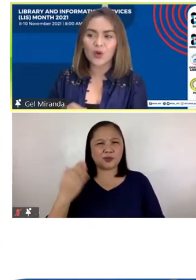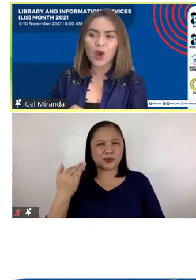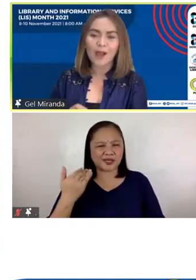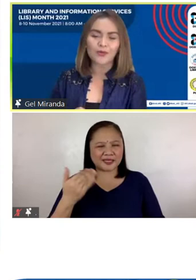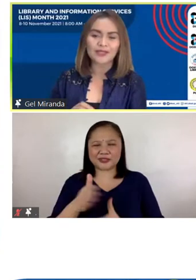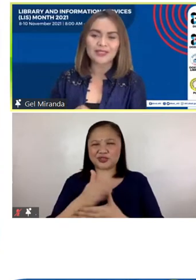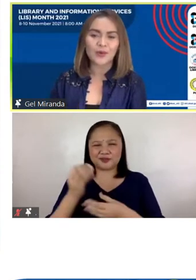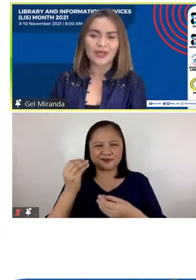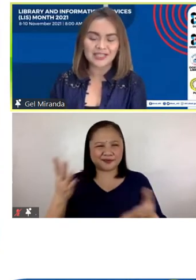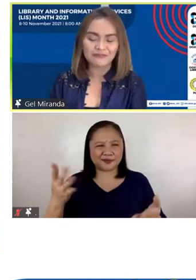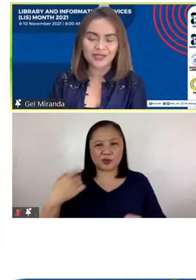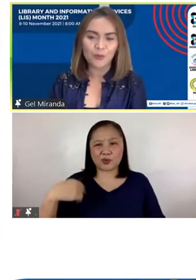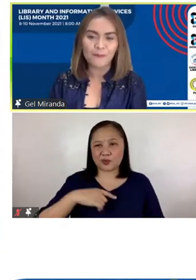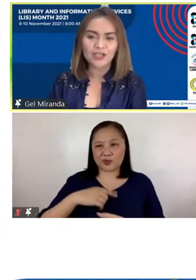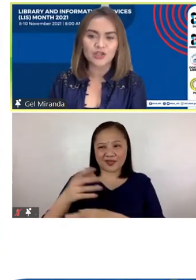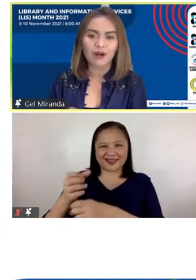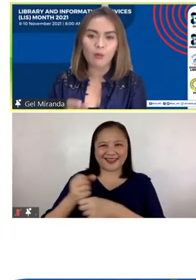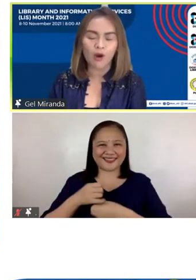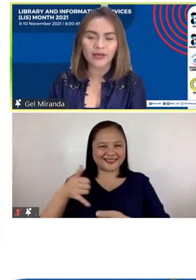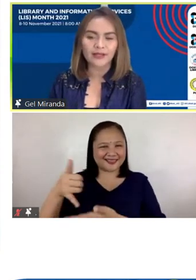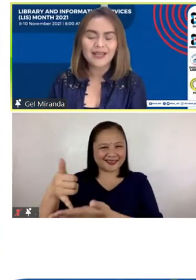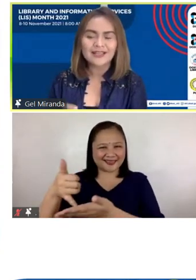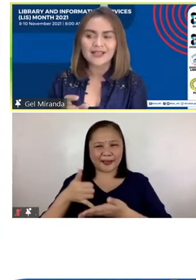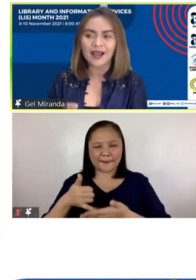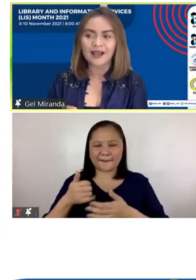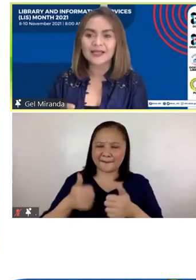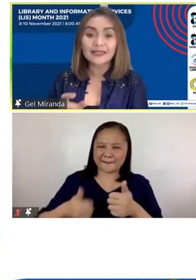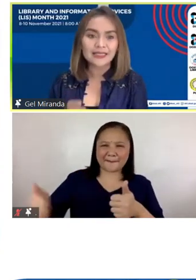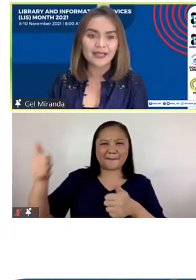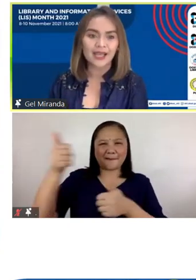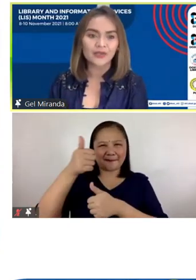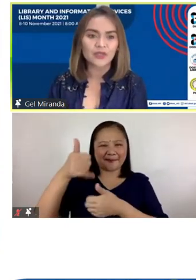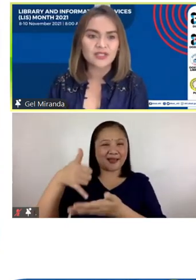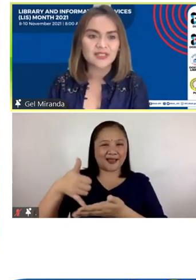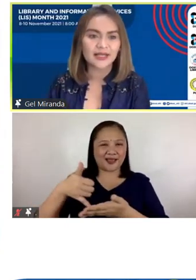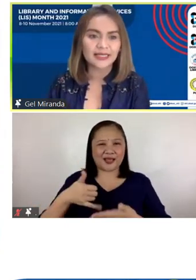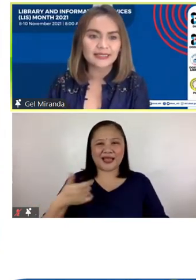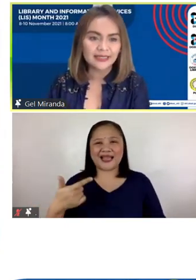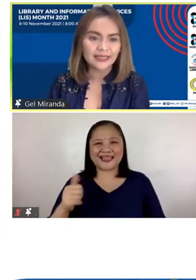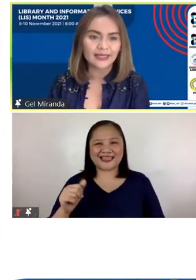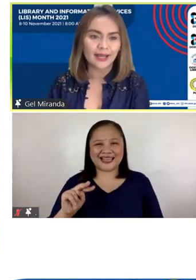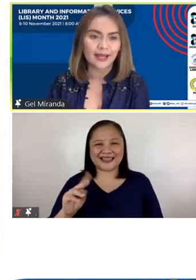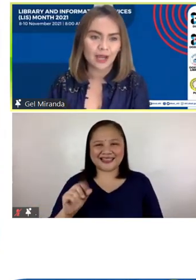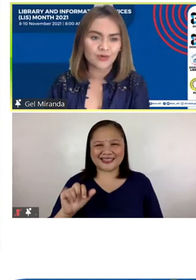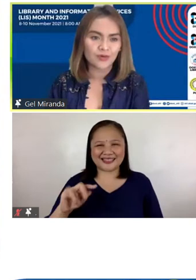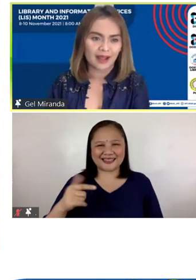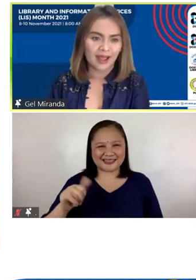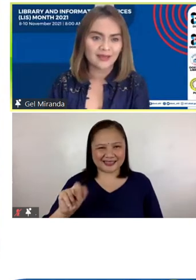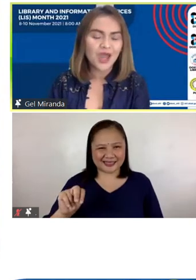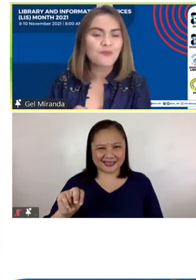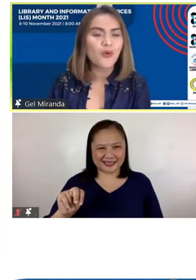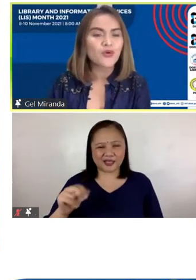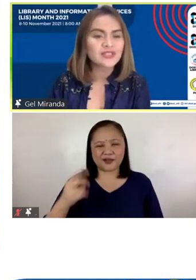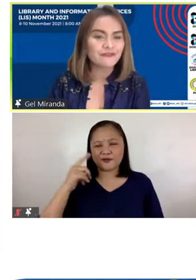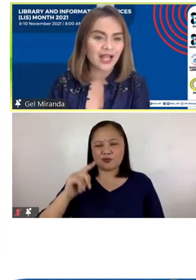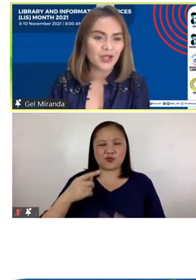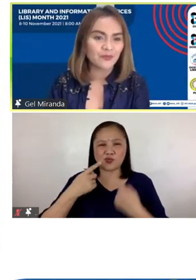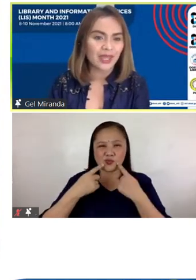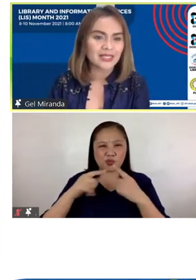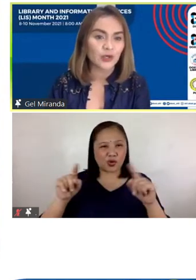na nakuha po ng DOST-TV yung major award sa Gandingan, which is the Gandingan ng Kaunlaran,